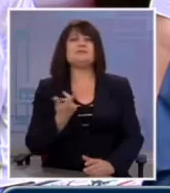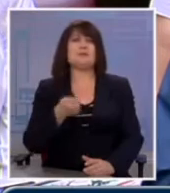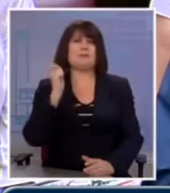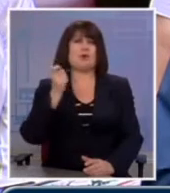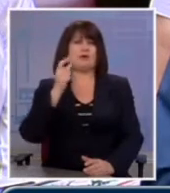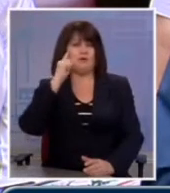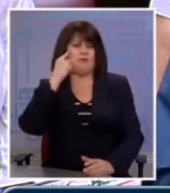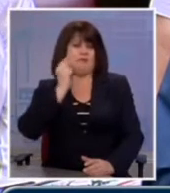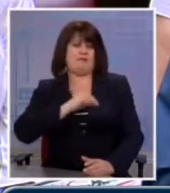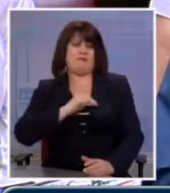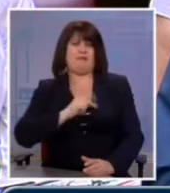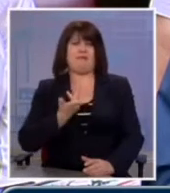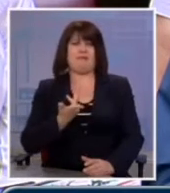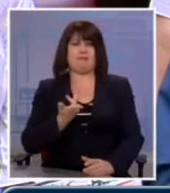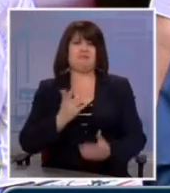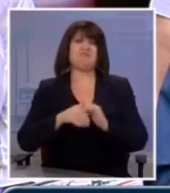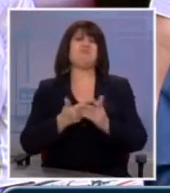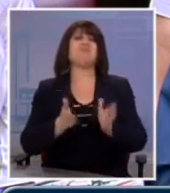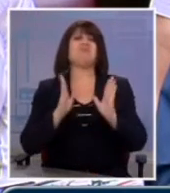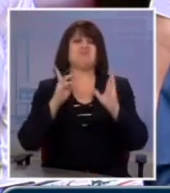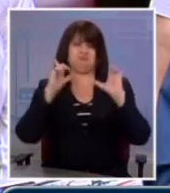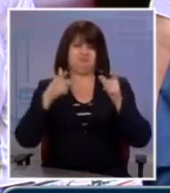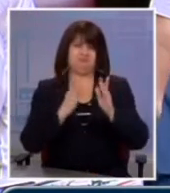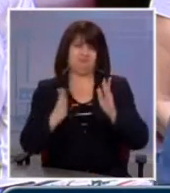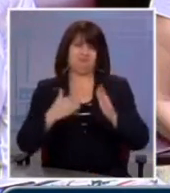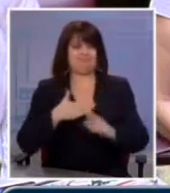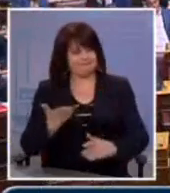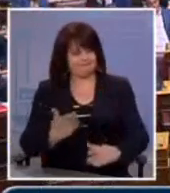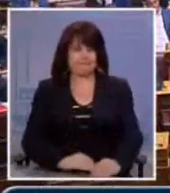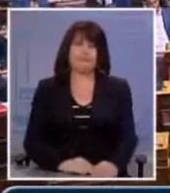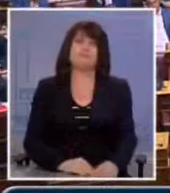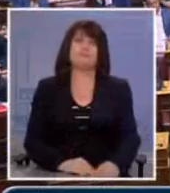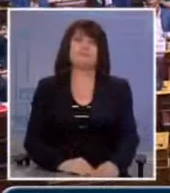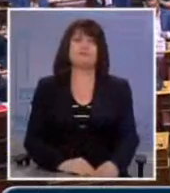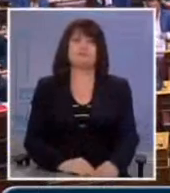περισσότερο από πολιτική σκοπιμότητα παρά από έγνοια για τη δημοκρατική τάξη. Ευχαριστώ.